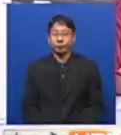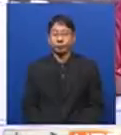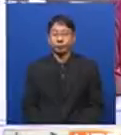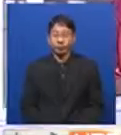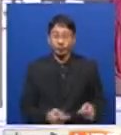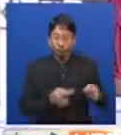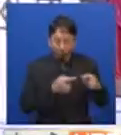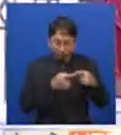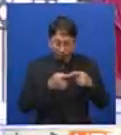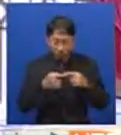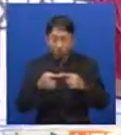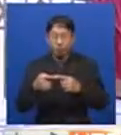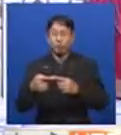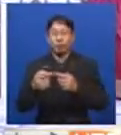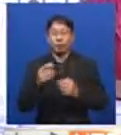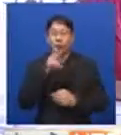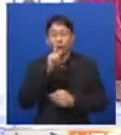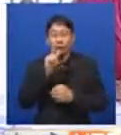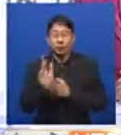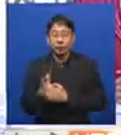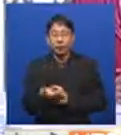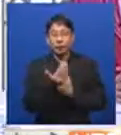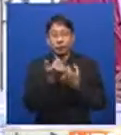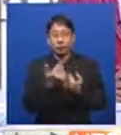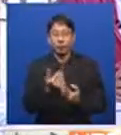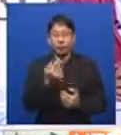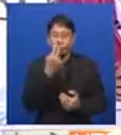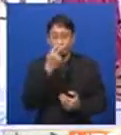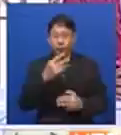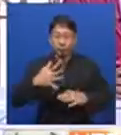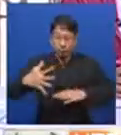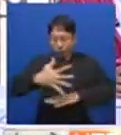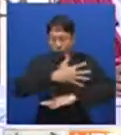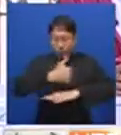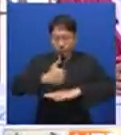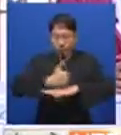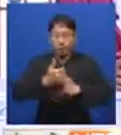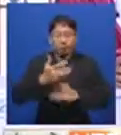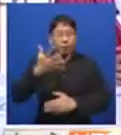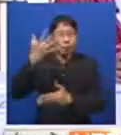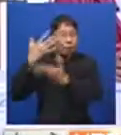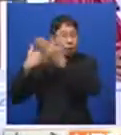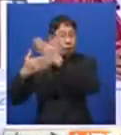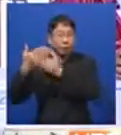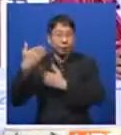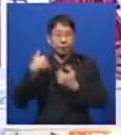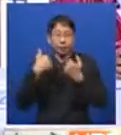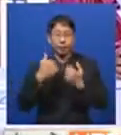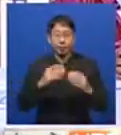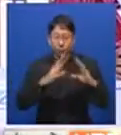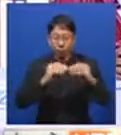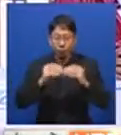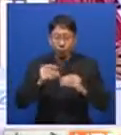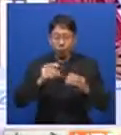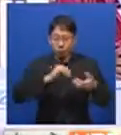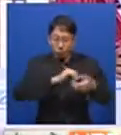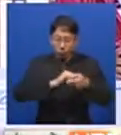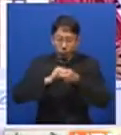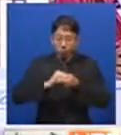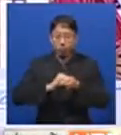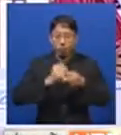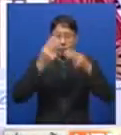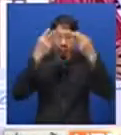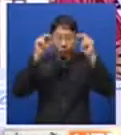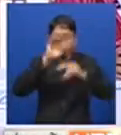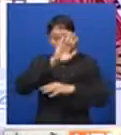มาติดตามข่าวเช้ากันต่อนะคะช่วงนี้มาดูความเคลื่อนไหวทางการเมืองนะคะเมื่อวานนี้มีการประชุมร่วมครม.คสช.นายกรัฐมนตรี